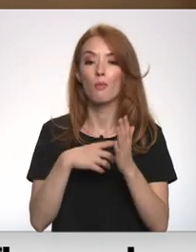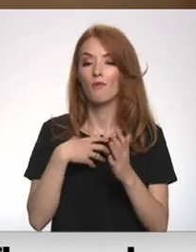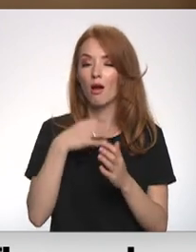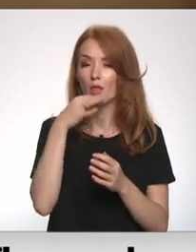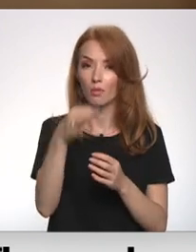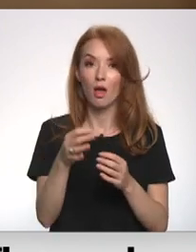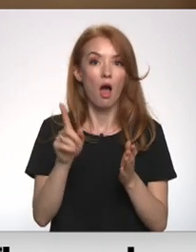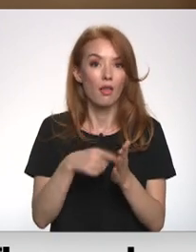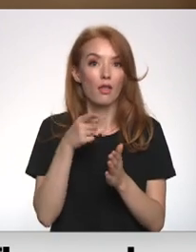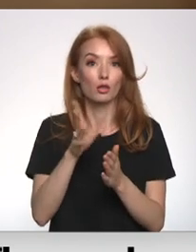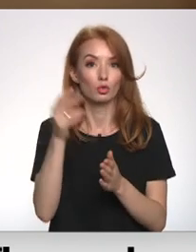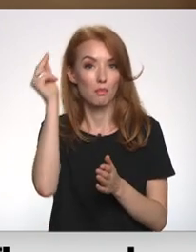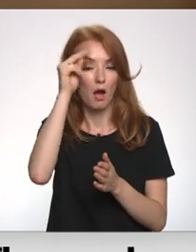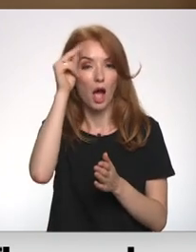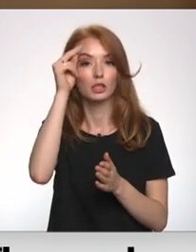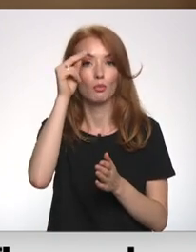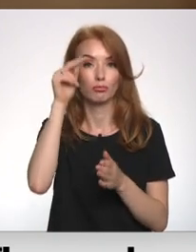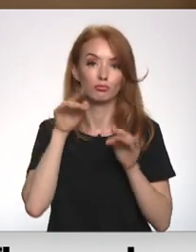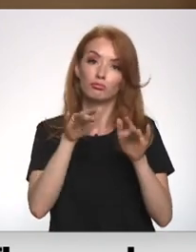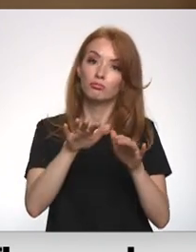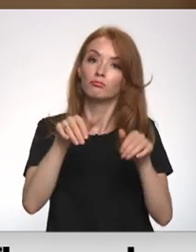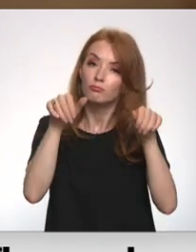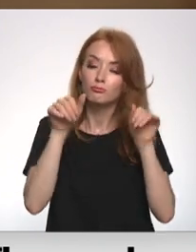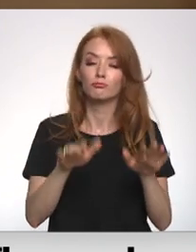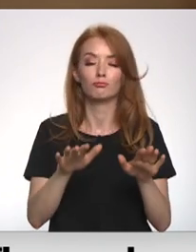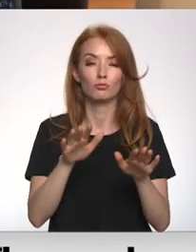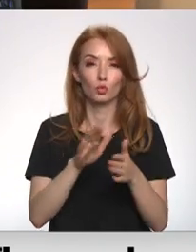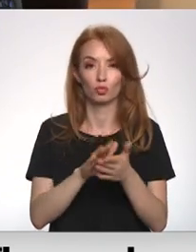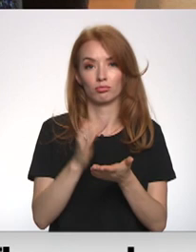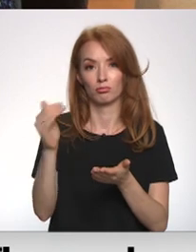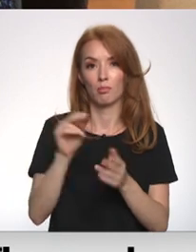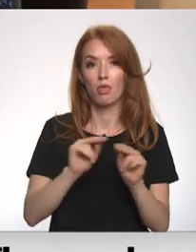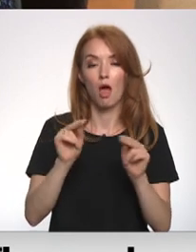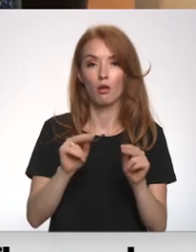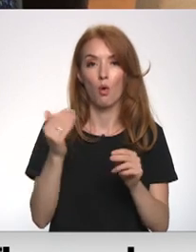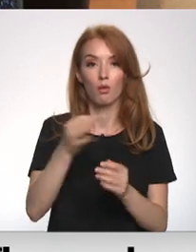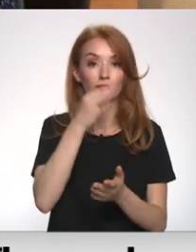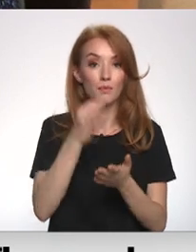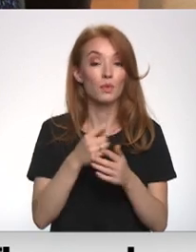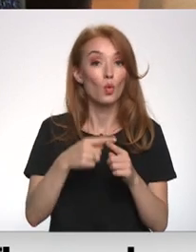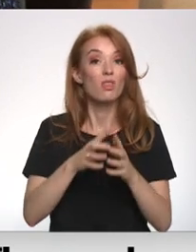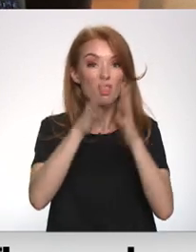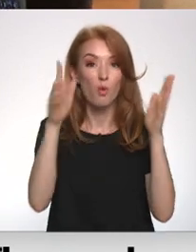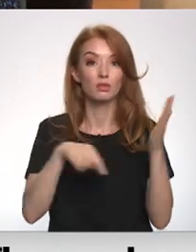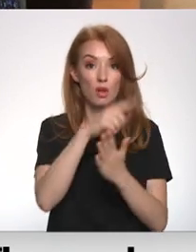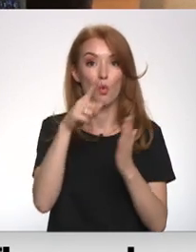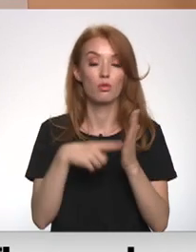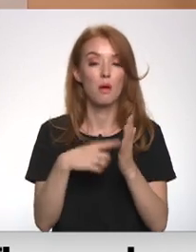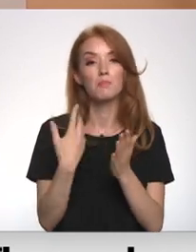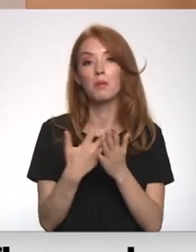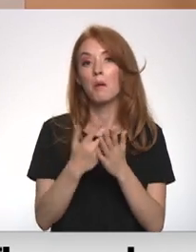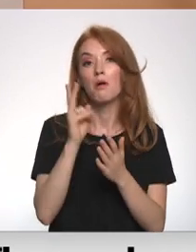tas jau būs mācību procesa realizēšana uz pedagogu pleciem, tad kā? Un neatbildētu jautājumu ir daudz, piemēram,